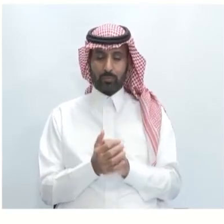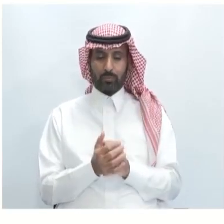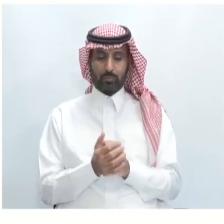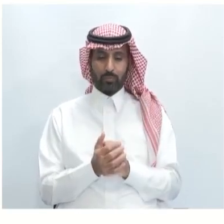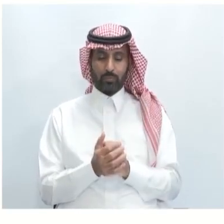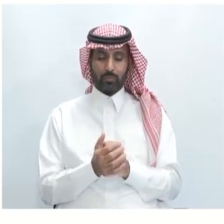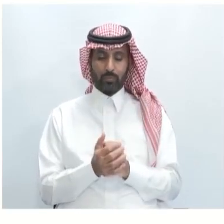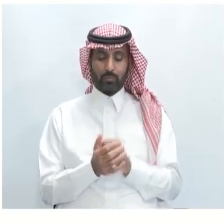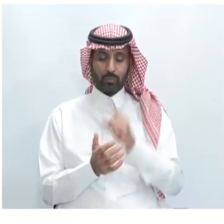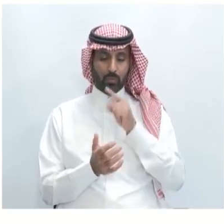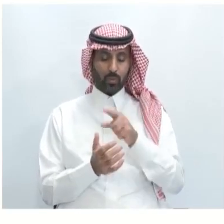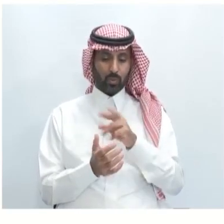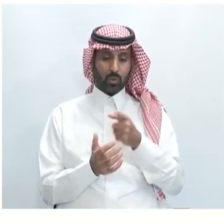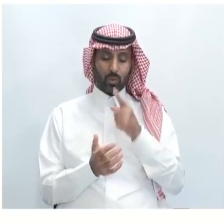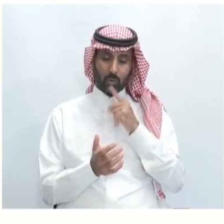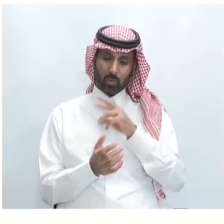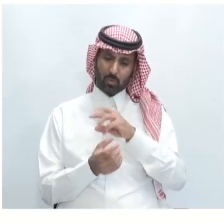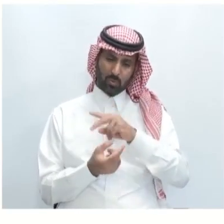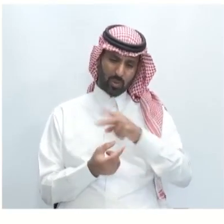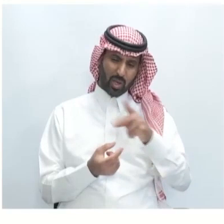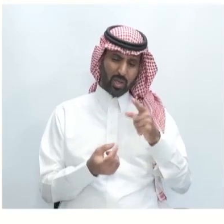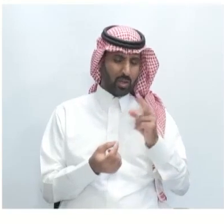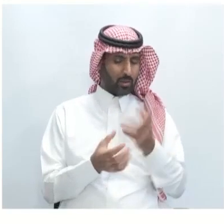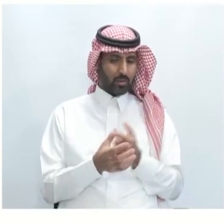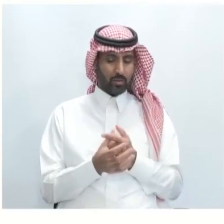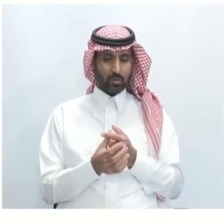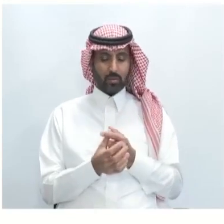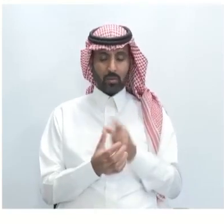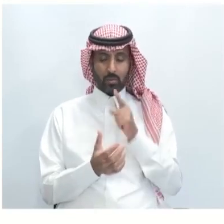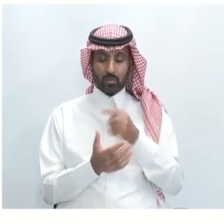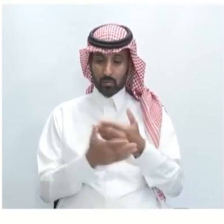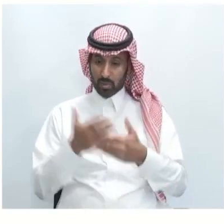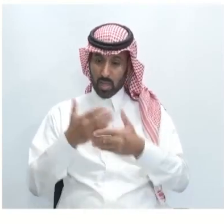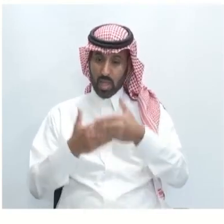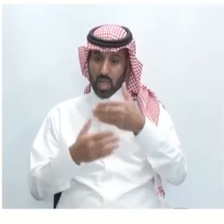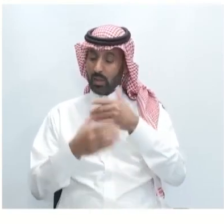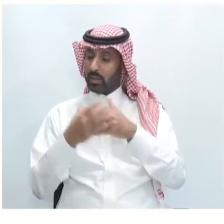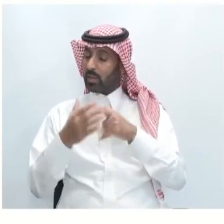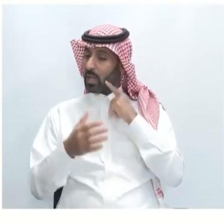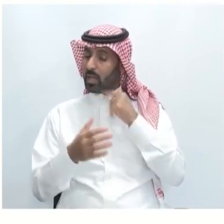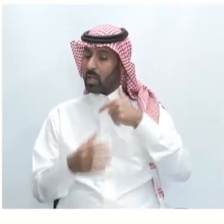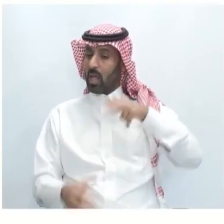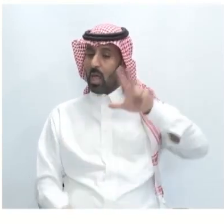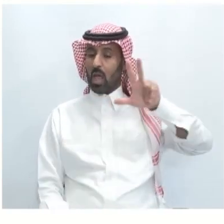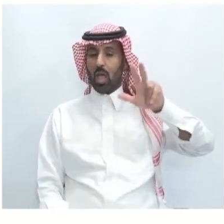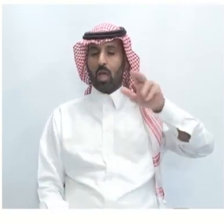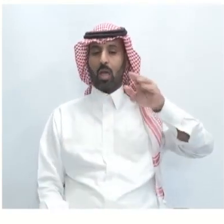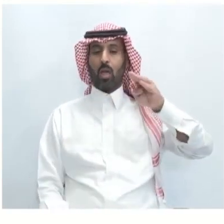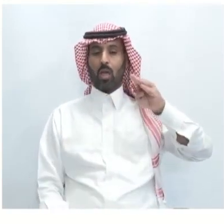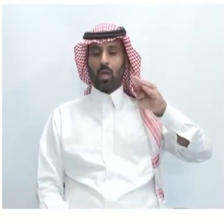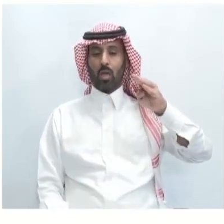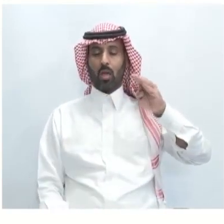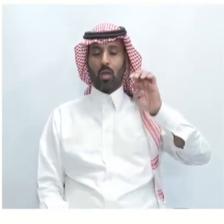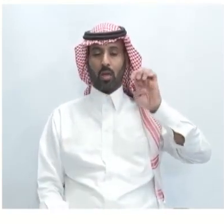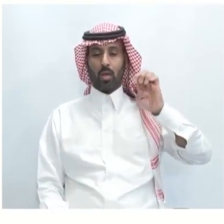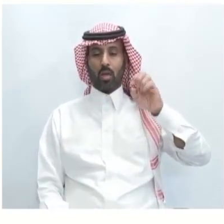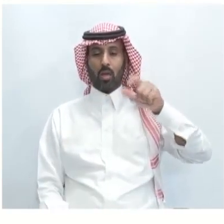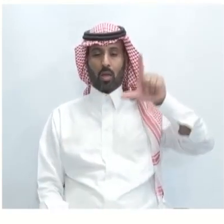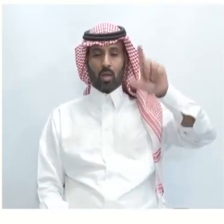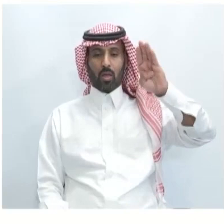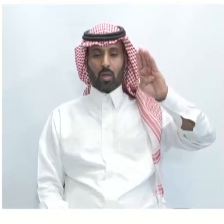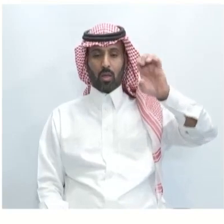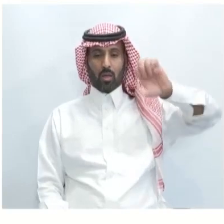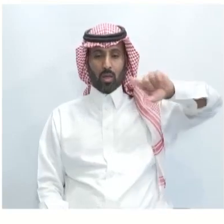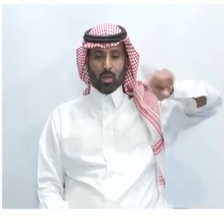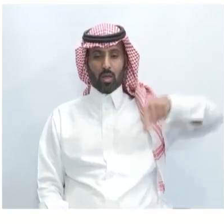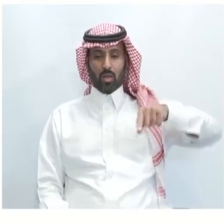هو نوعه متشكل لكن بنائي للجلوكوز متشكل انما ليس هندسي هنا